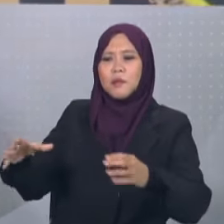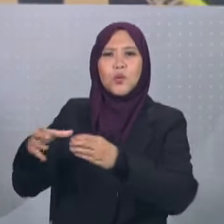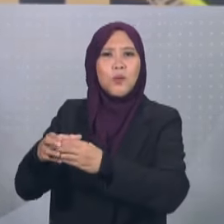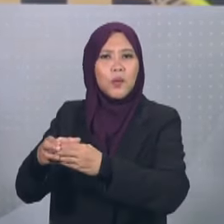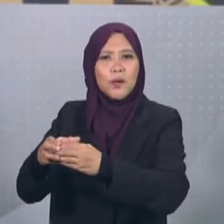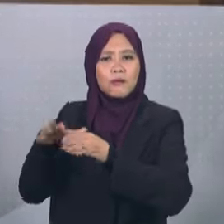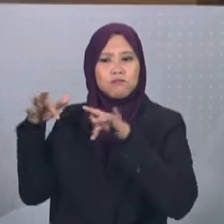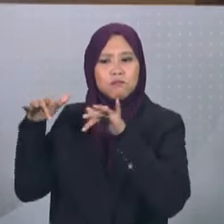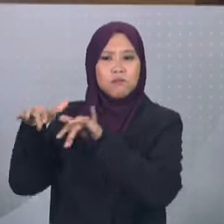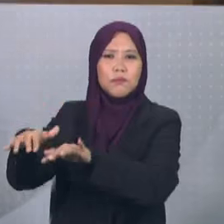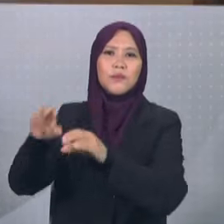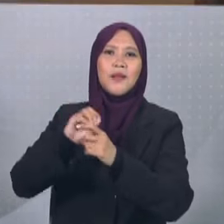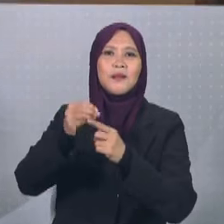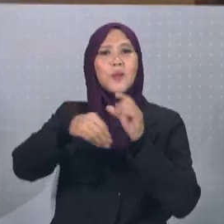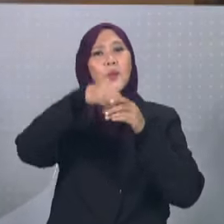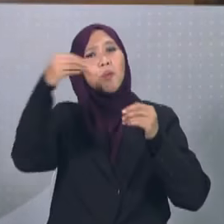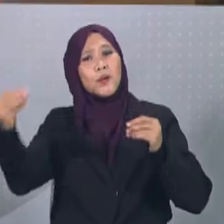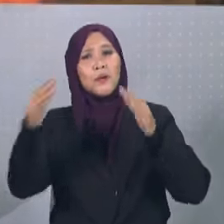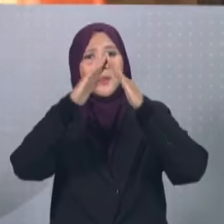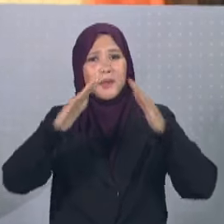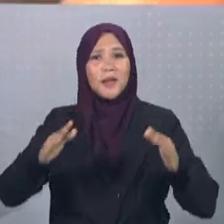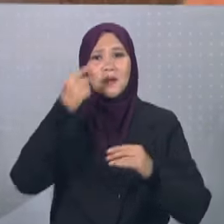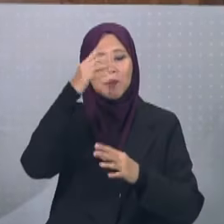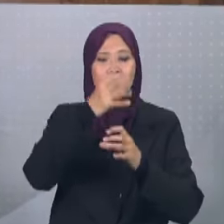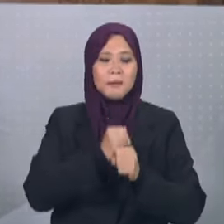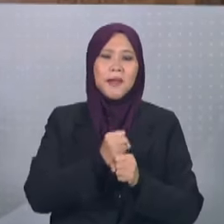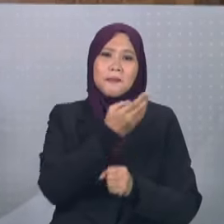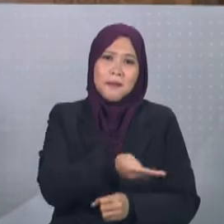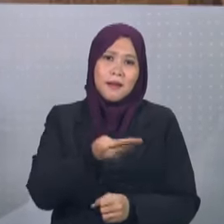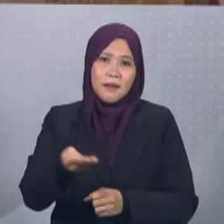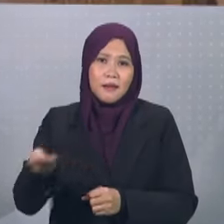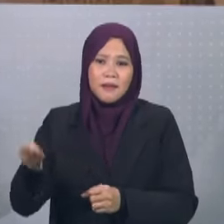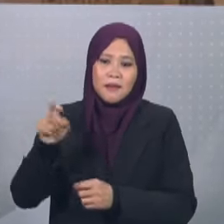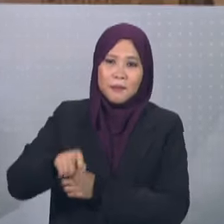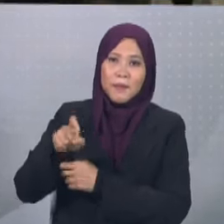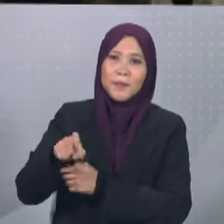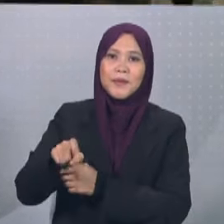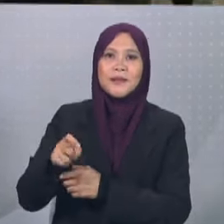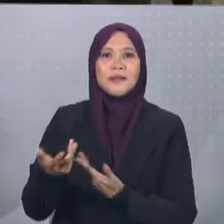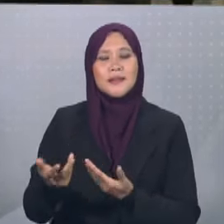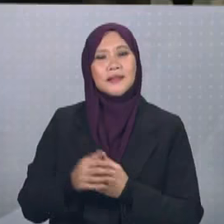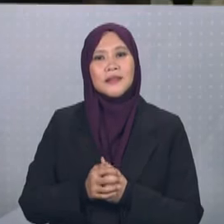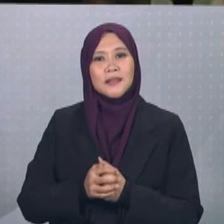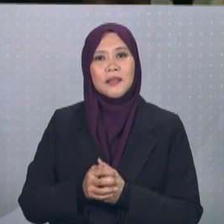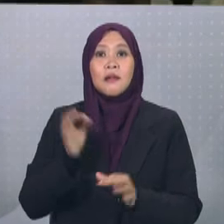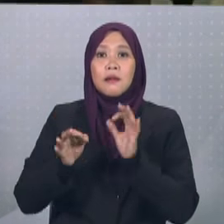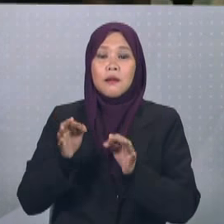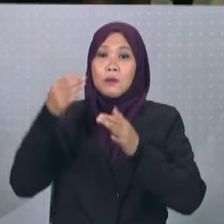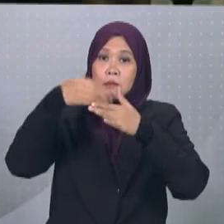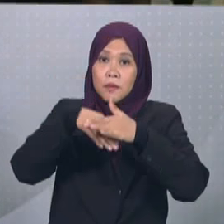berkumpul maupun keluar dari rumah bagi mendapatkan sesuatu barangan keperluan. Bila mereka masuk